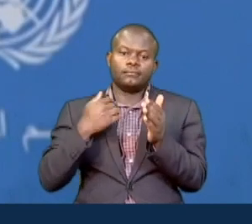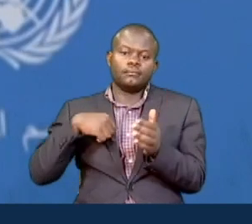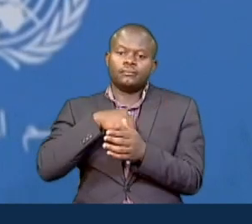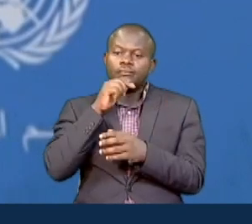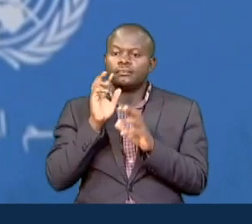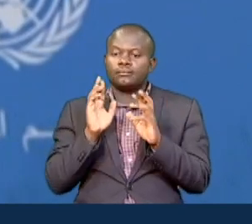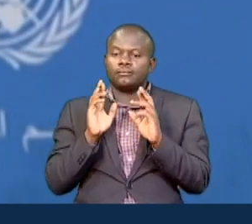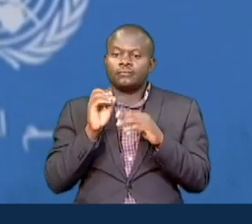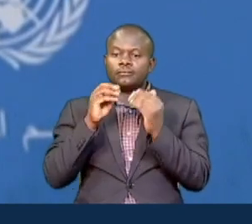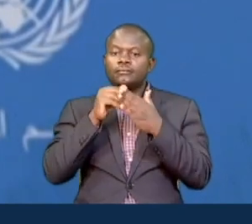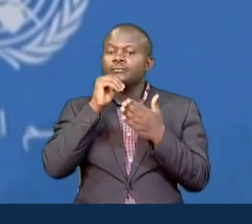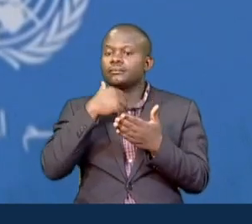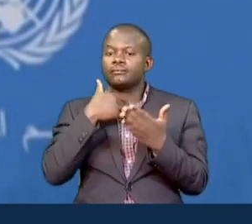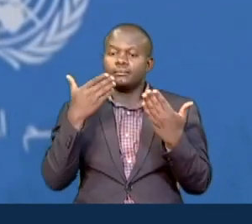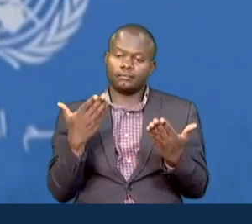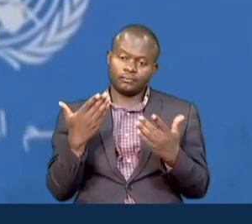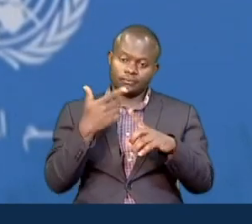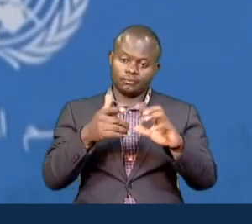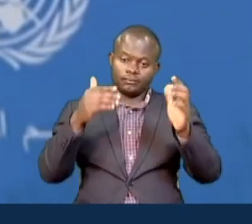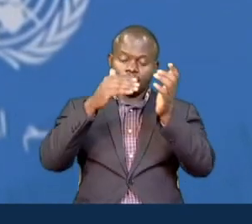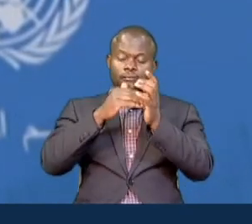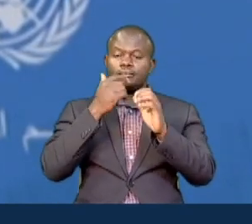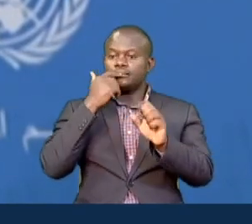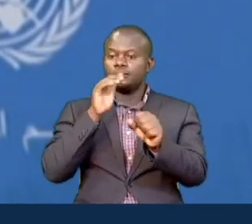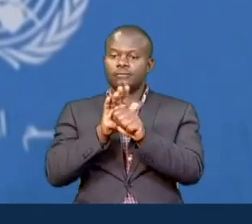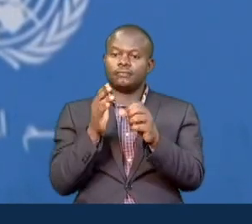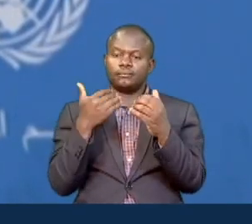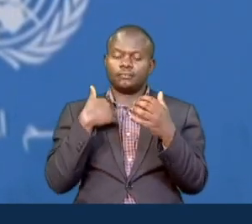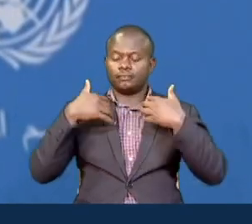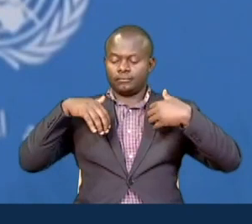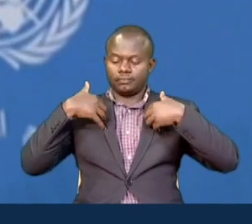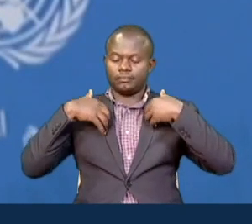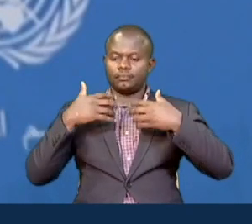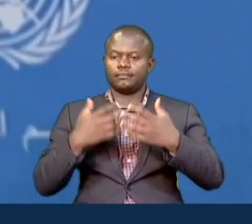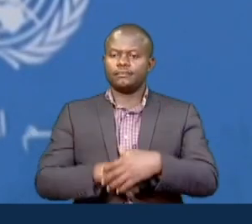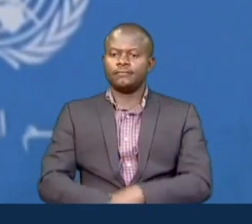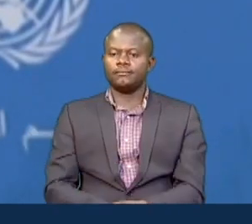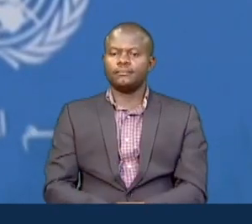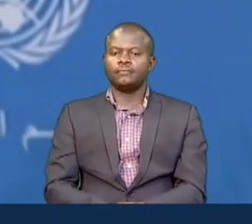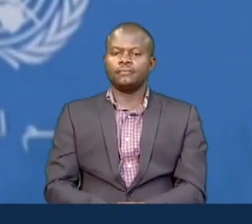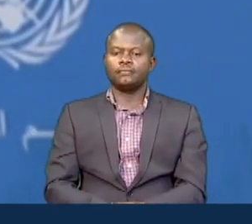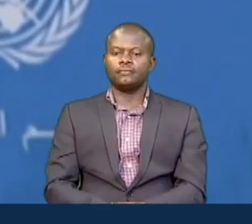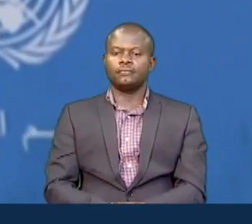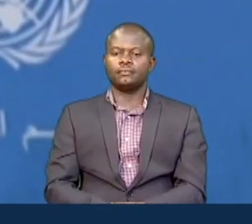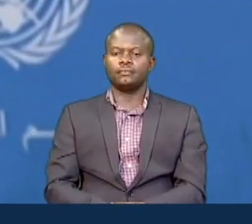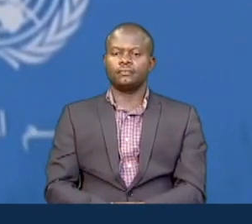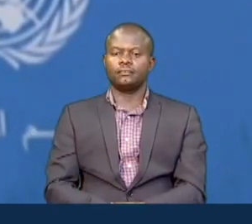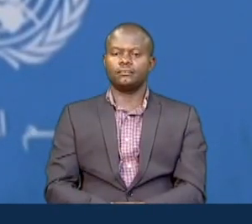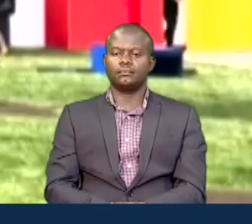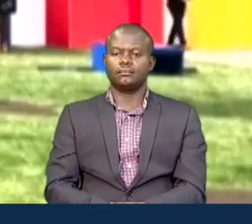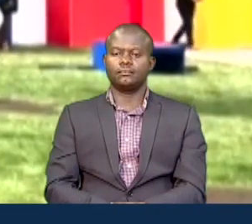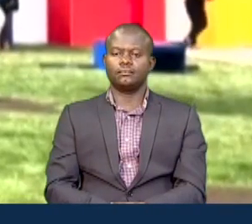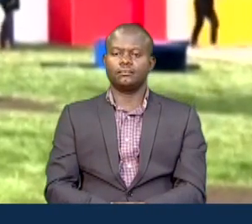icyizere cyangwa ko ntacyo mfite, ariko icyo nabizeza ni uko mfite ubushake. The only thing you can be sure is that I remain